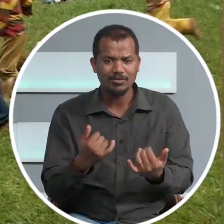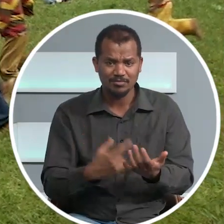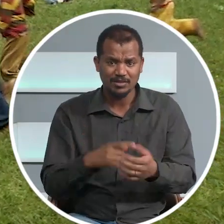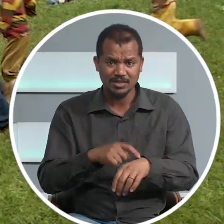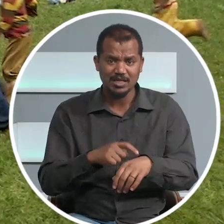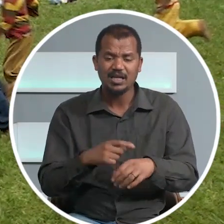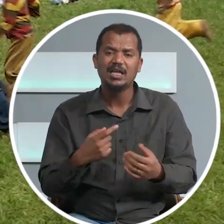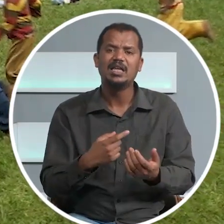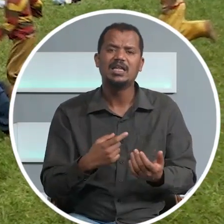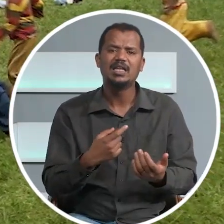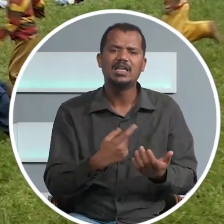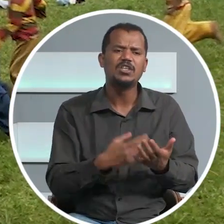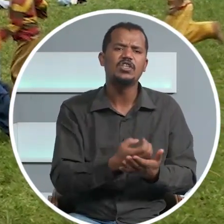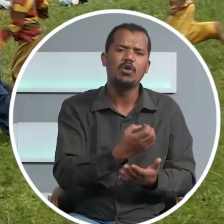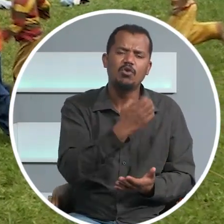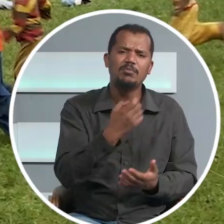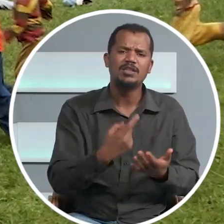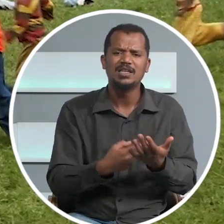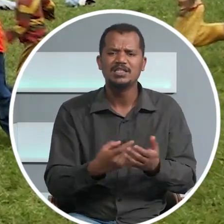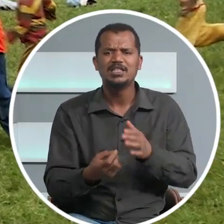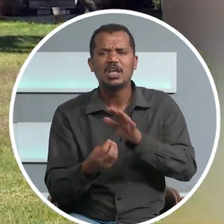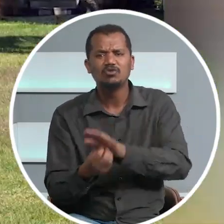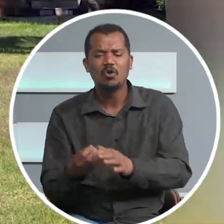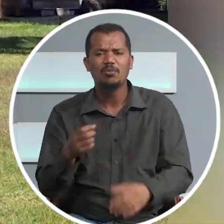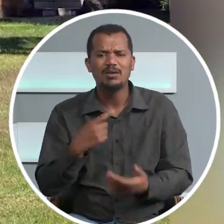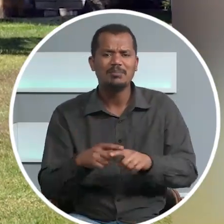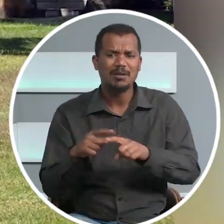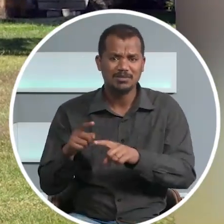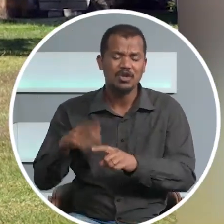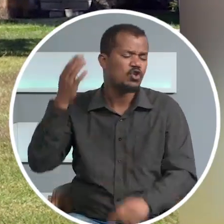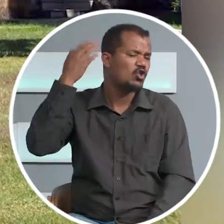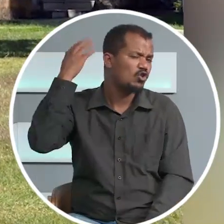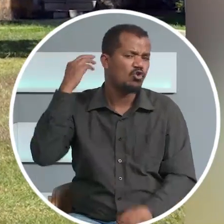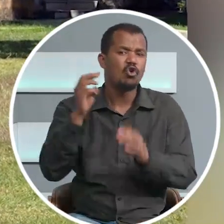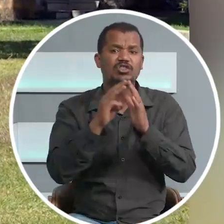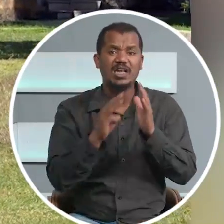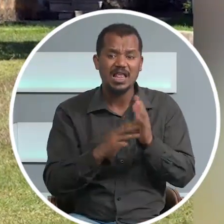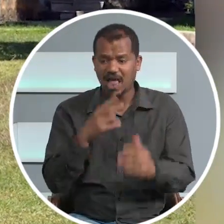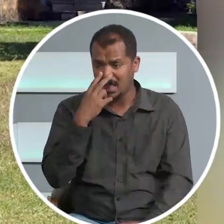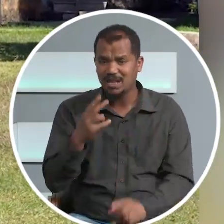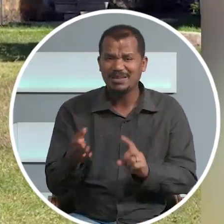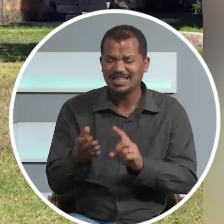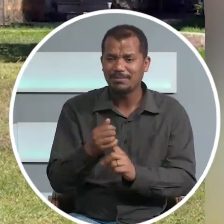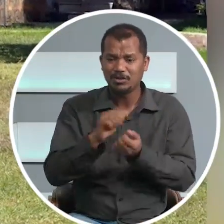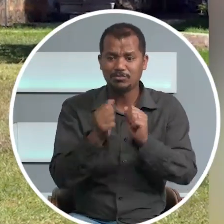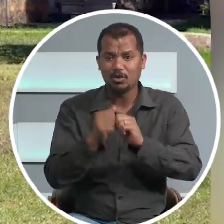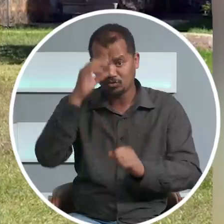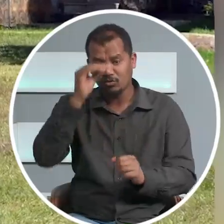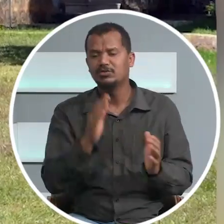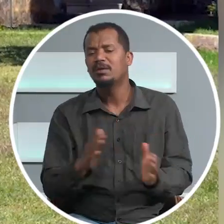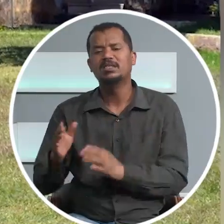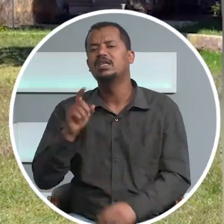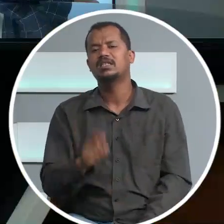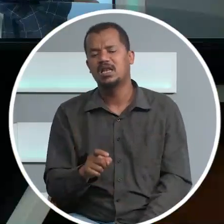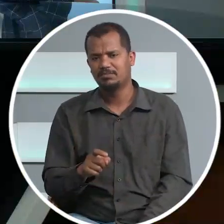ታይም እንደዚህ ያሉ እንደዚህ ኢኮኖሚ እንትኖች ተጽዕኖዎች በሚኖርበት አካባቢ የትምህርት ስርዓታችንን ፈትሸን በተጨባጭ የሚለውጡ ሰዎች